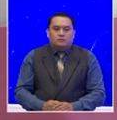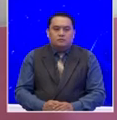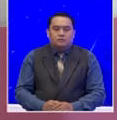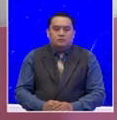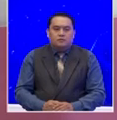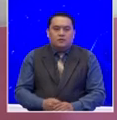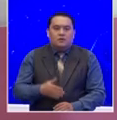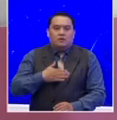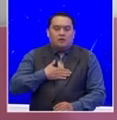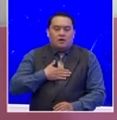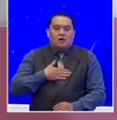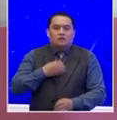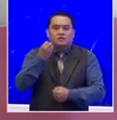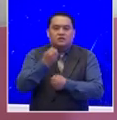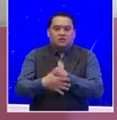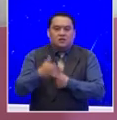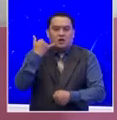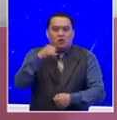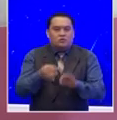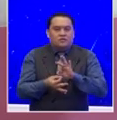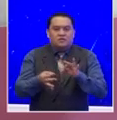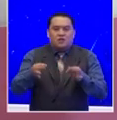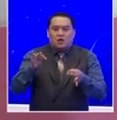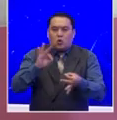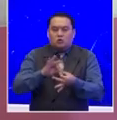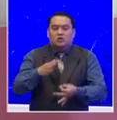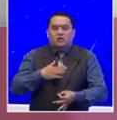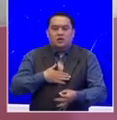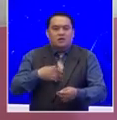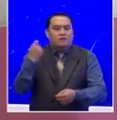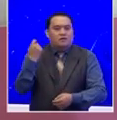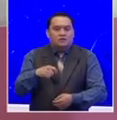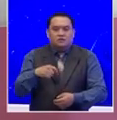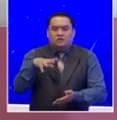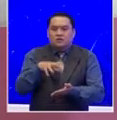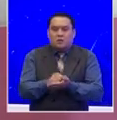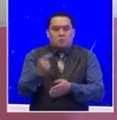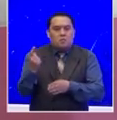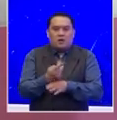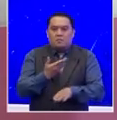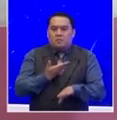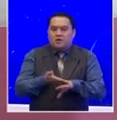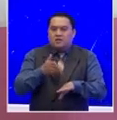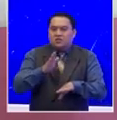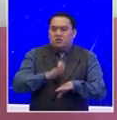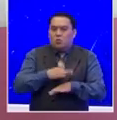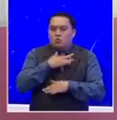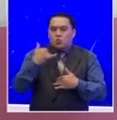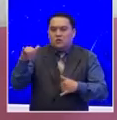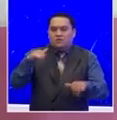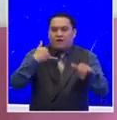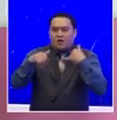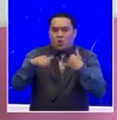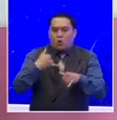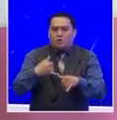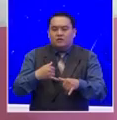Признаюсь вам, работа оператора колл-центра достаточно сложная. Так как я этим никогда не занималась, в первое время было сложно. Очень много звонков.